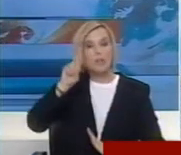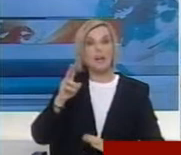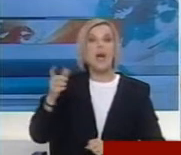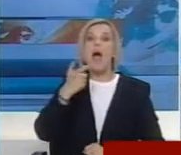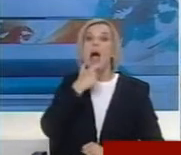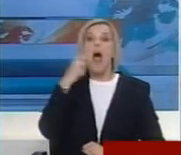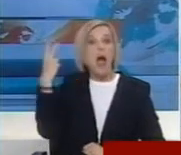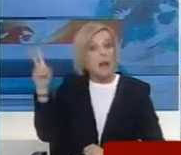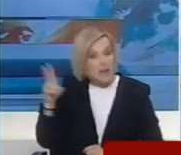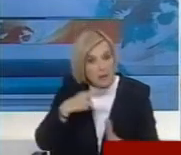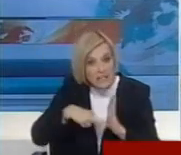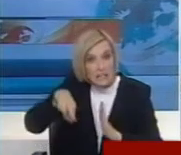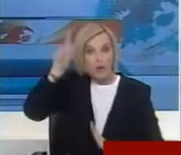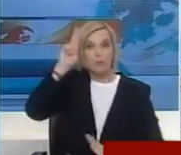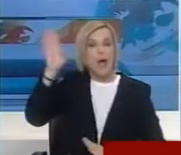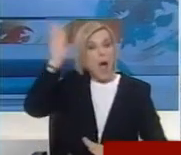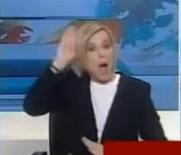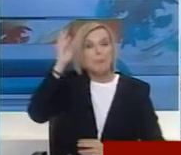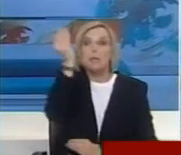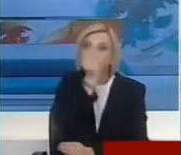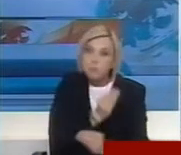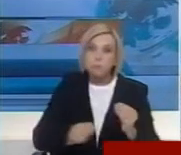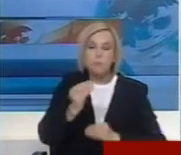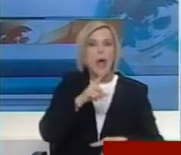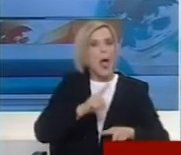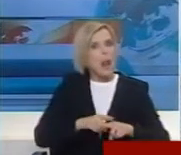Ηνωμένο Βασίλειο και οι Ηνωμένες Πολιτείες της Αμερικής.